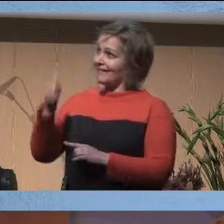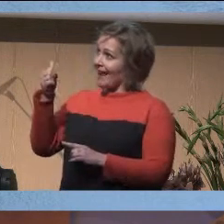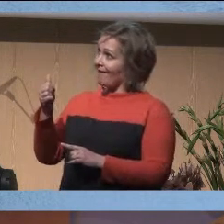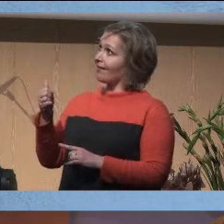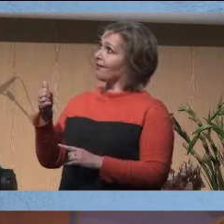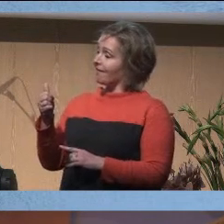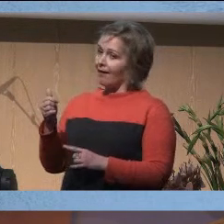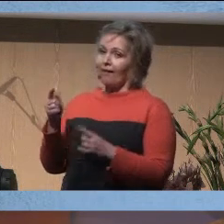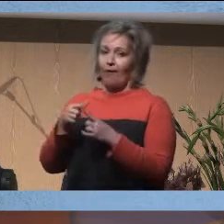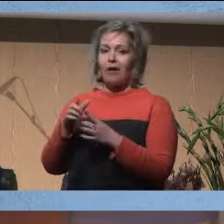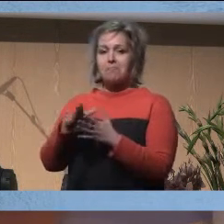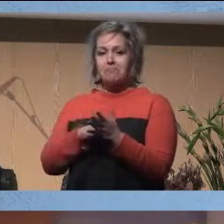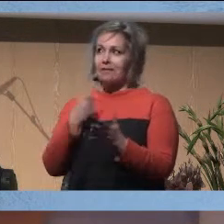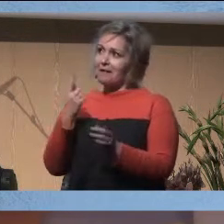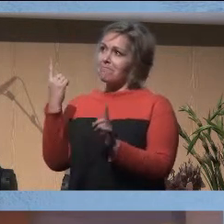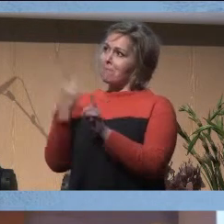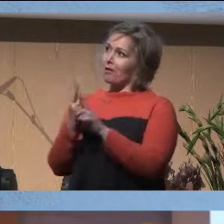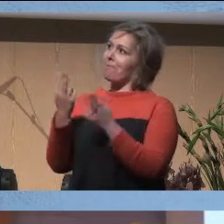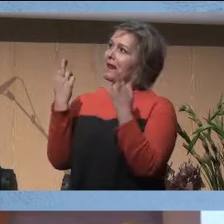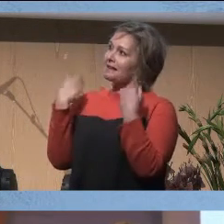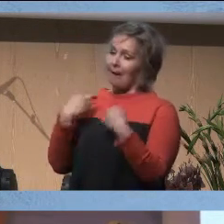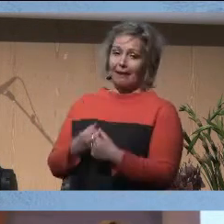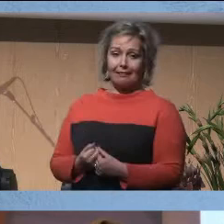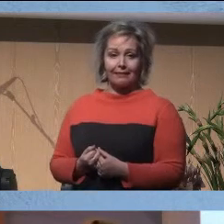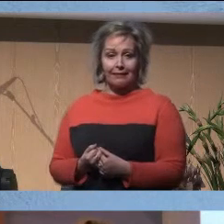kollegene og regner med at de skal bli møtt med respekt.